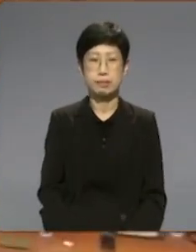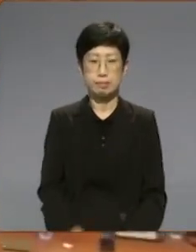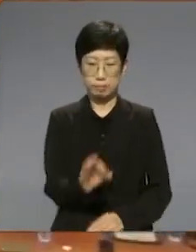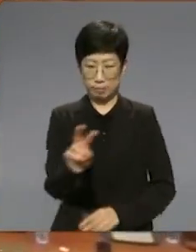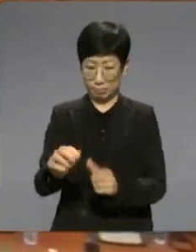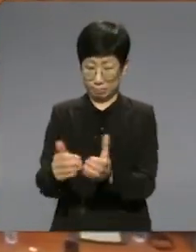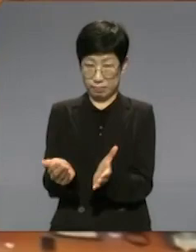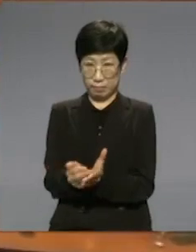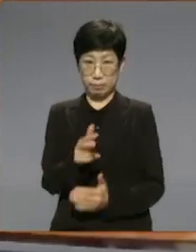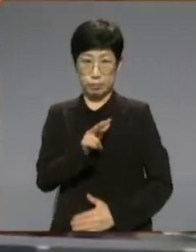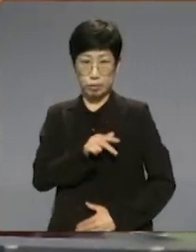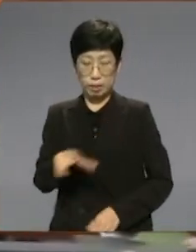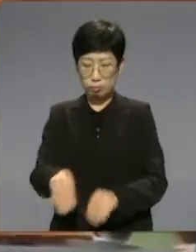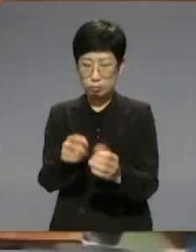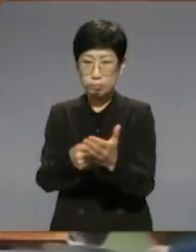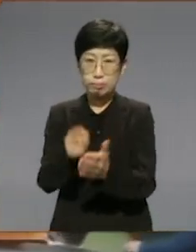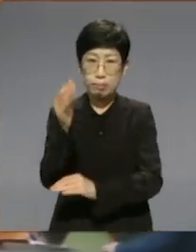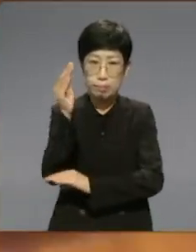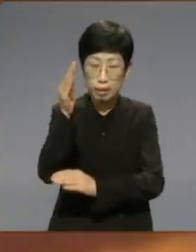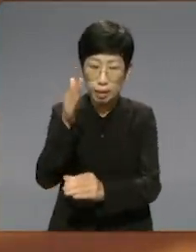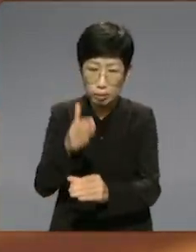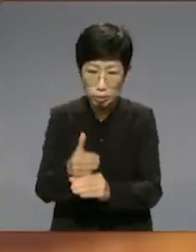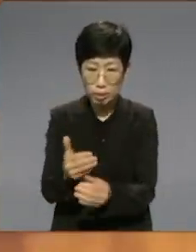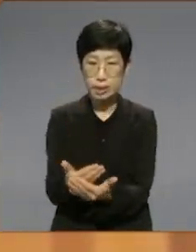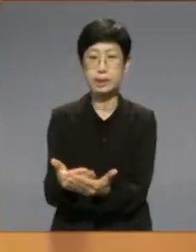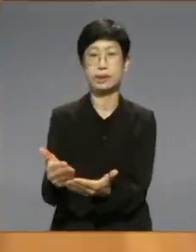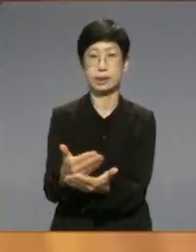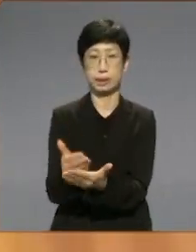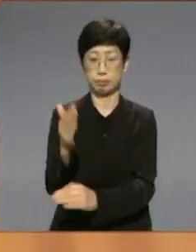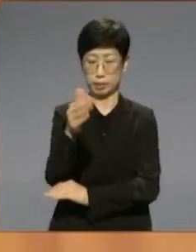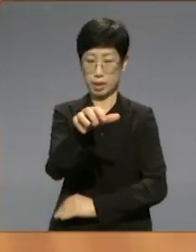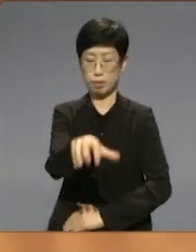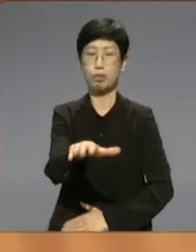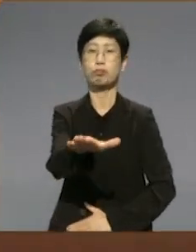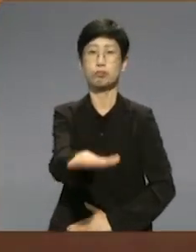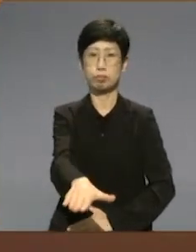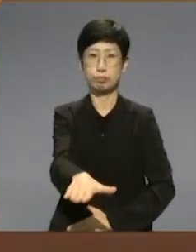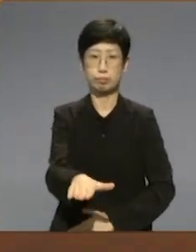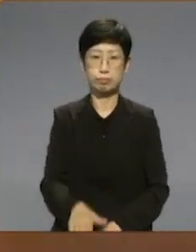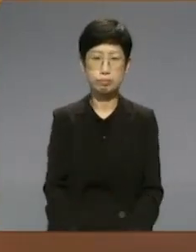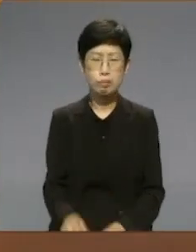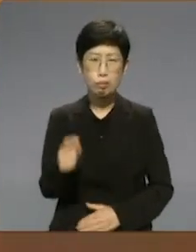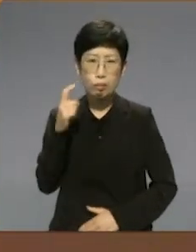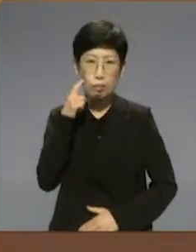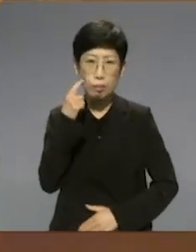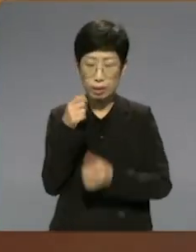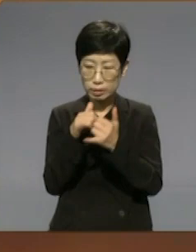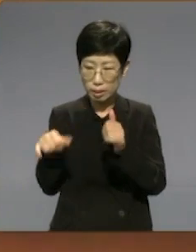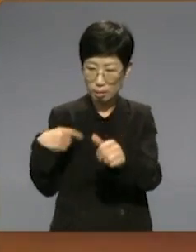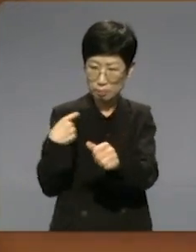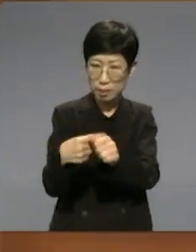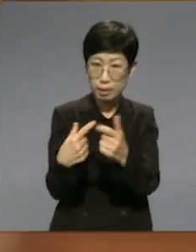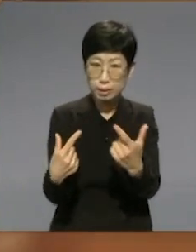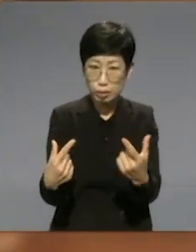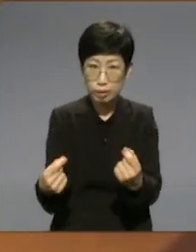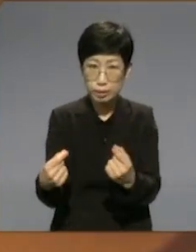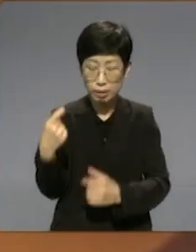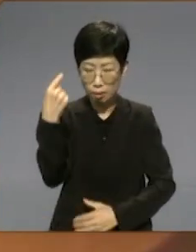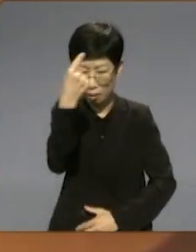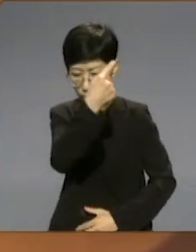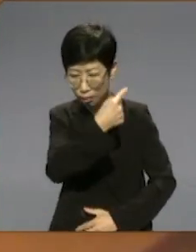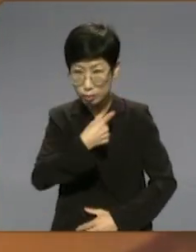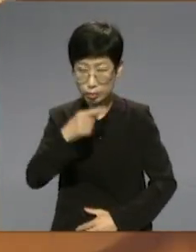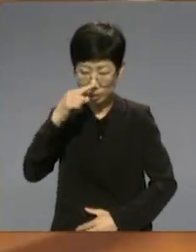야당 의원이 총리가 연설하는 도중 그림을 연단 앞에 올려놓습니다. 거짓말쟁이라 비난하듯 총리 얼굴을 코가